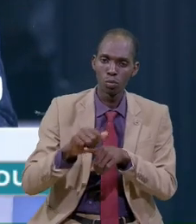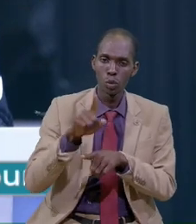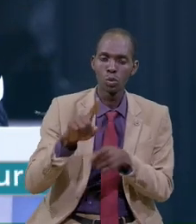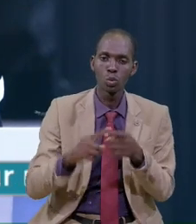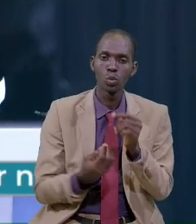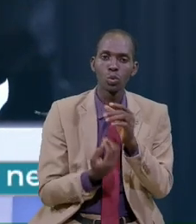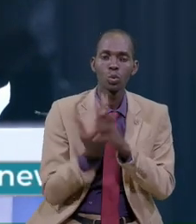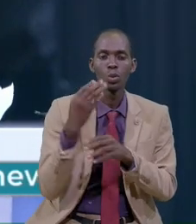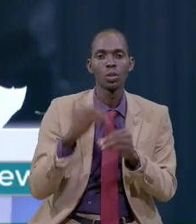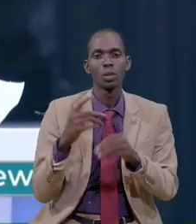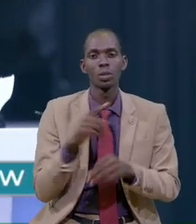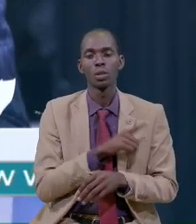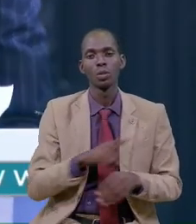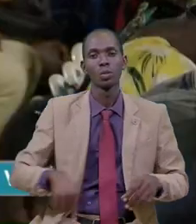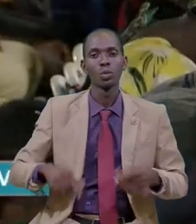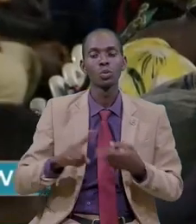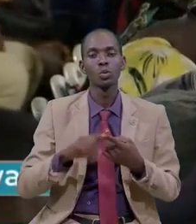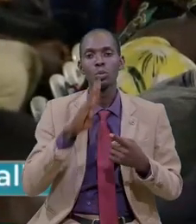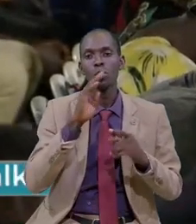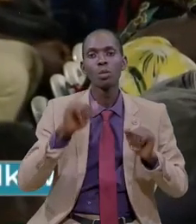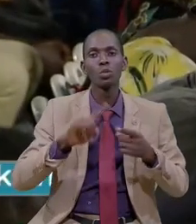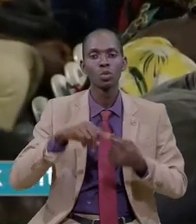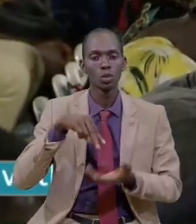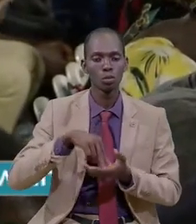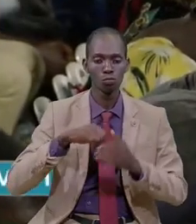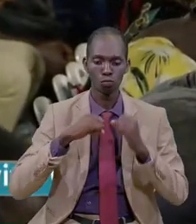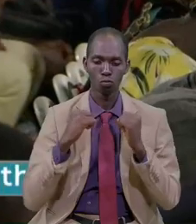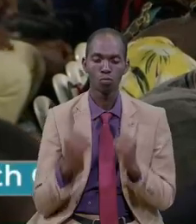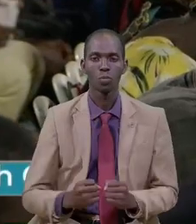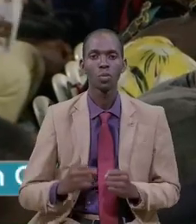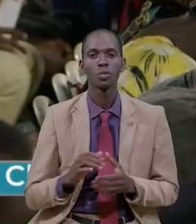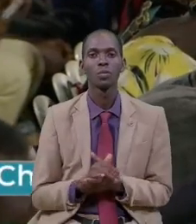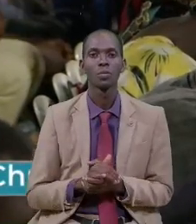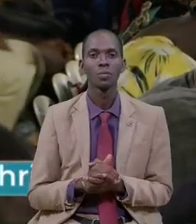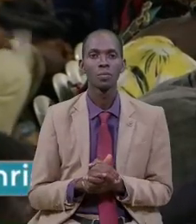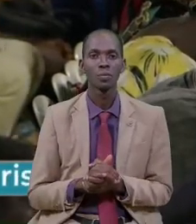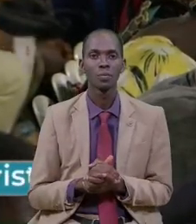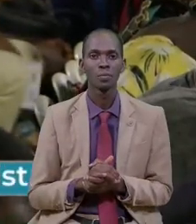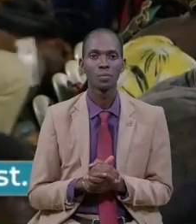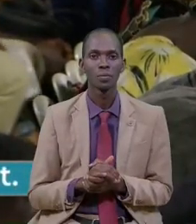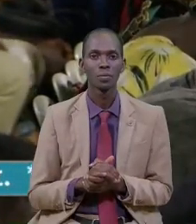revient au conseiller, au pasteur que nous sommes, de prendre soin de vous et de vous aider à grandir